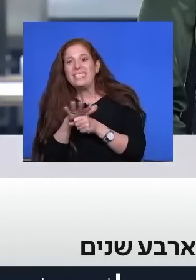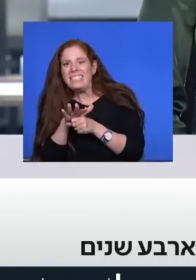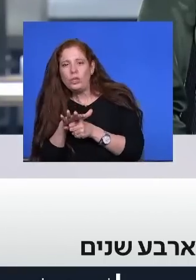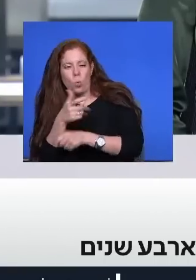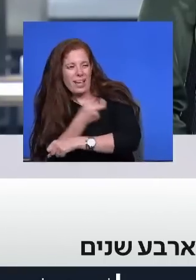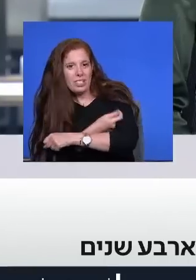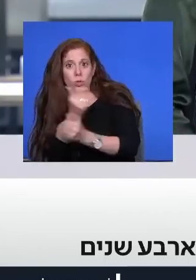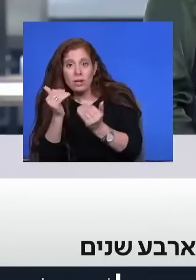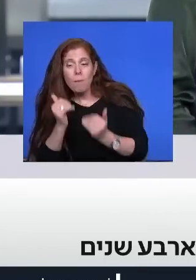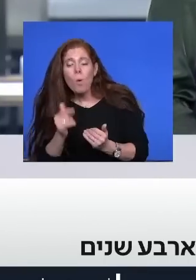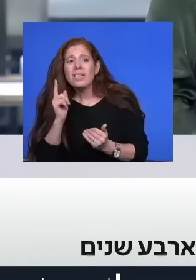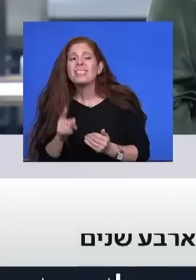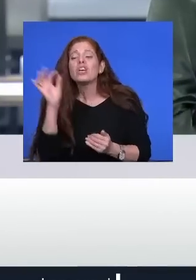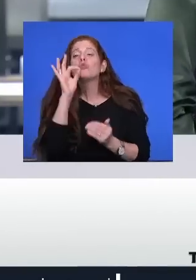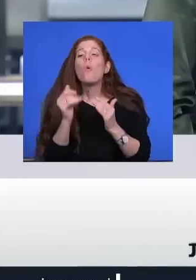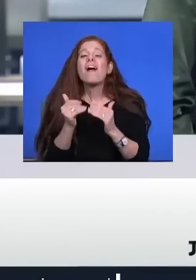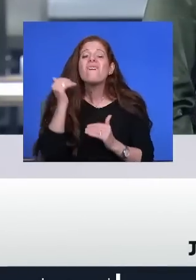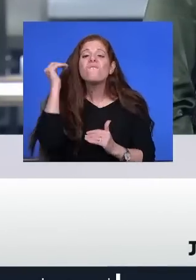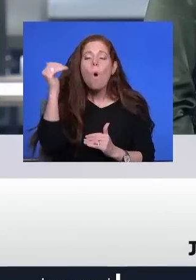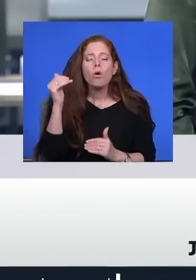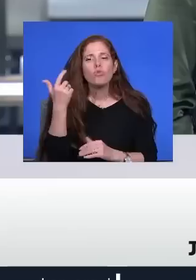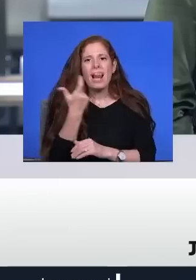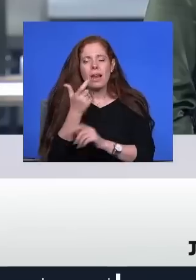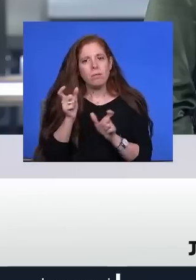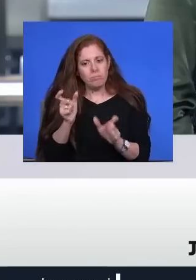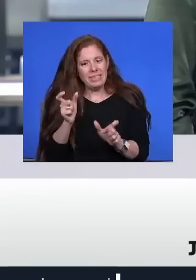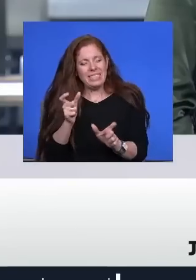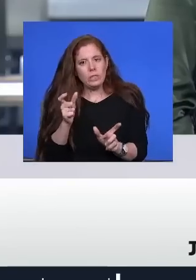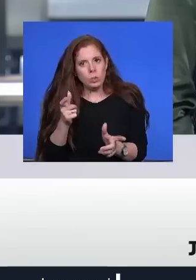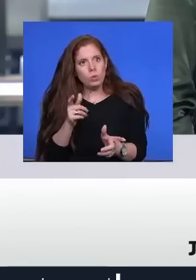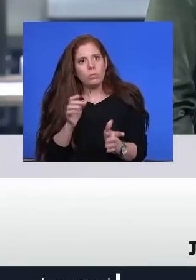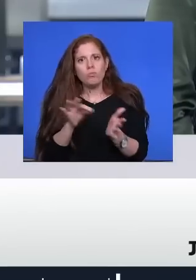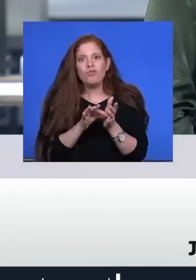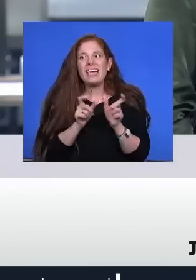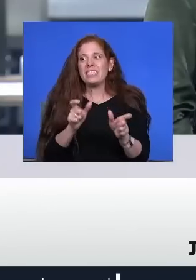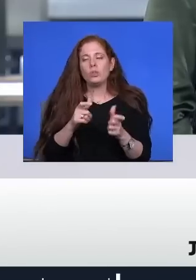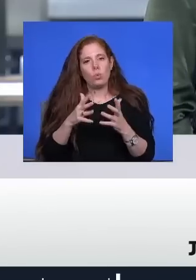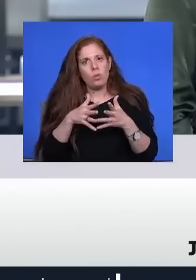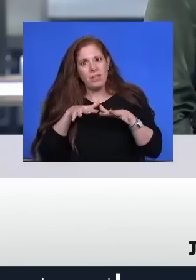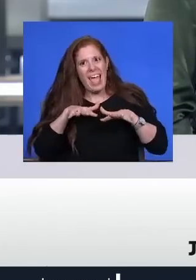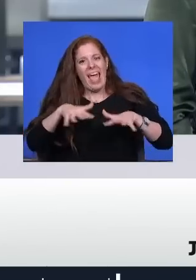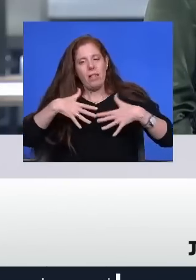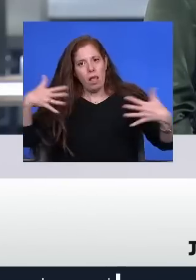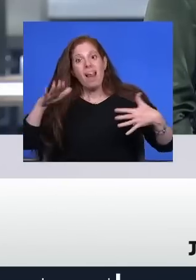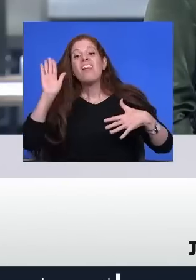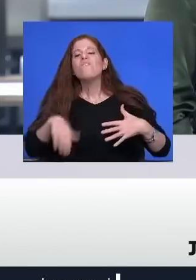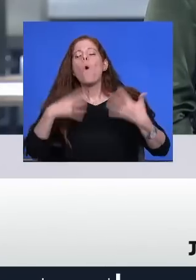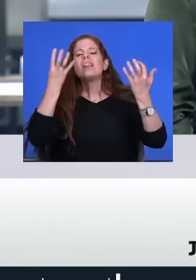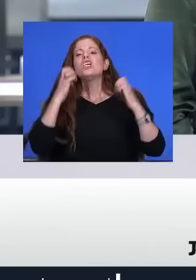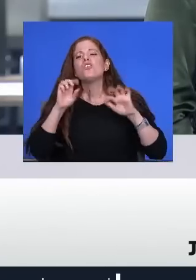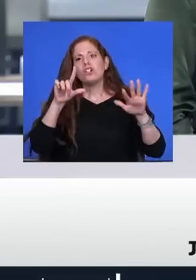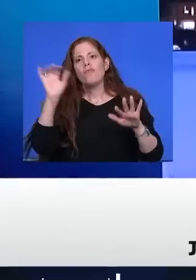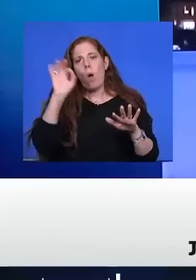צריך שיעור גבוה של חיסוניות בשביל חיסון עדר בחצבת, לפחות 97%, ואנחנו